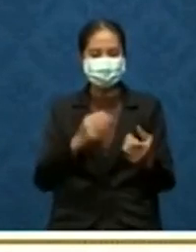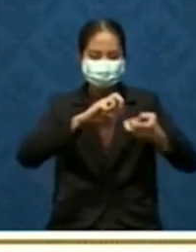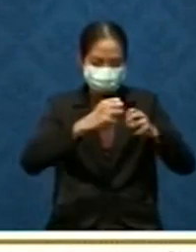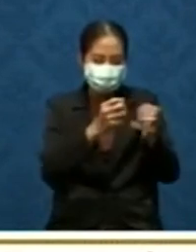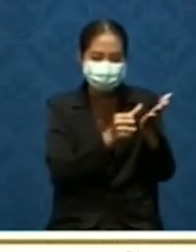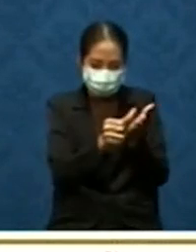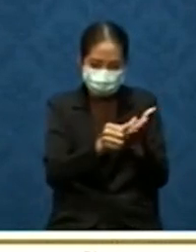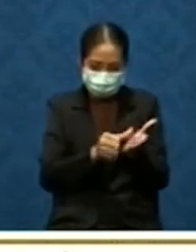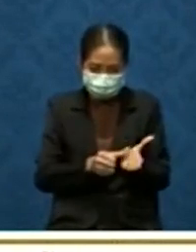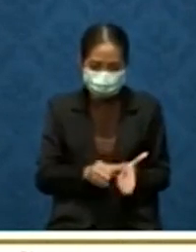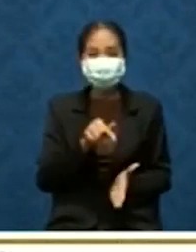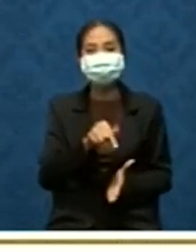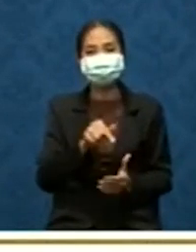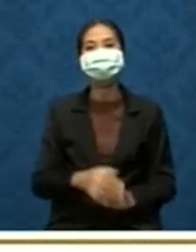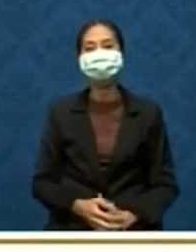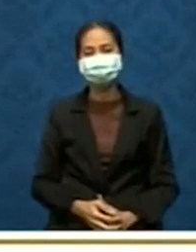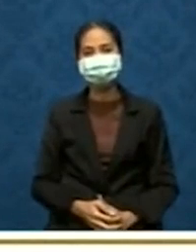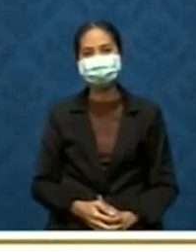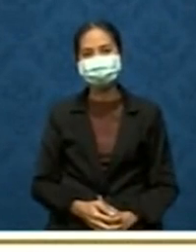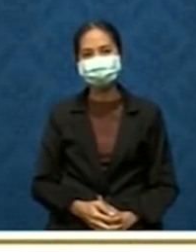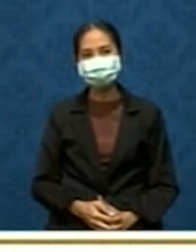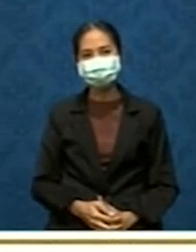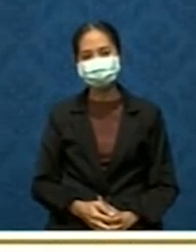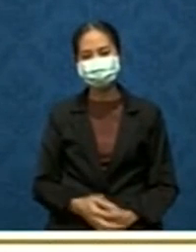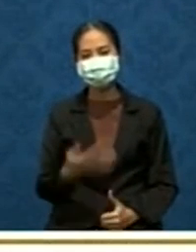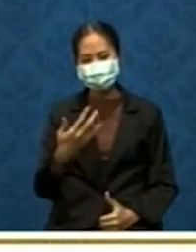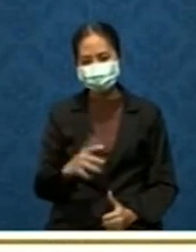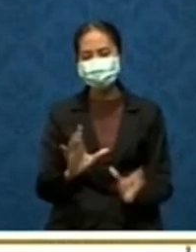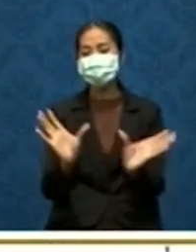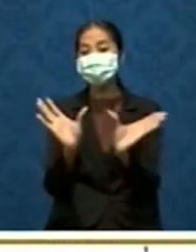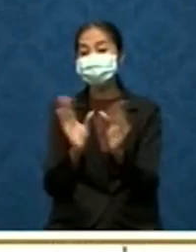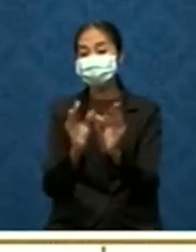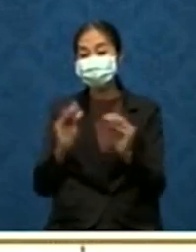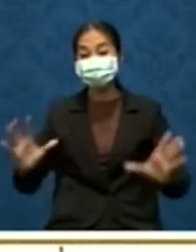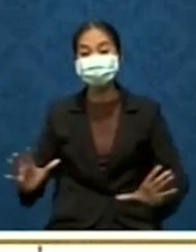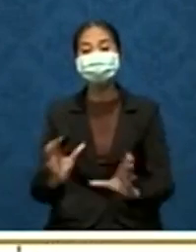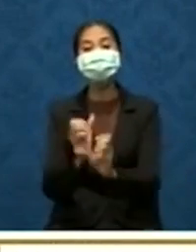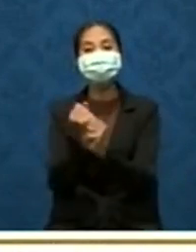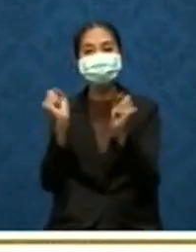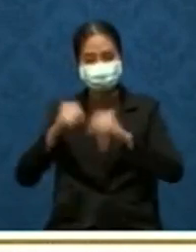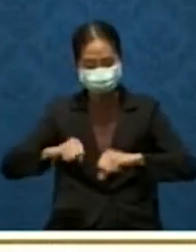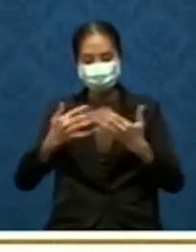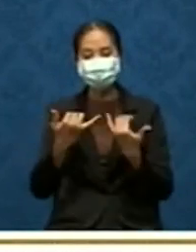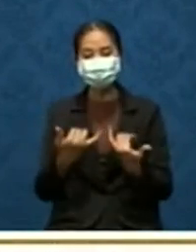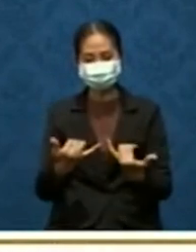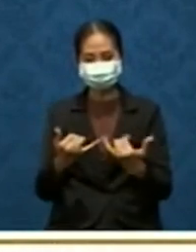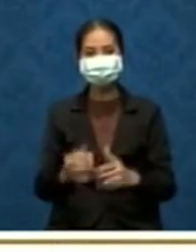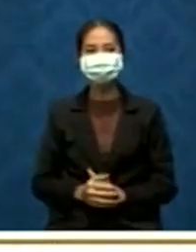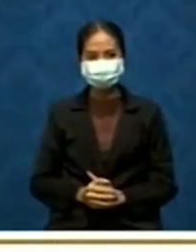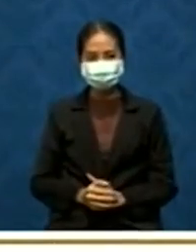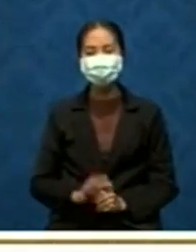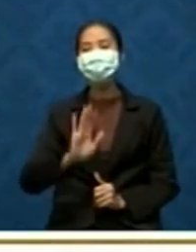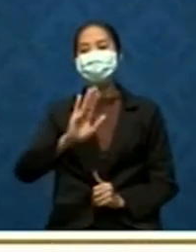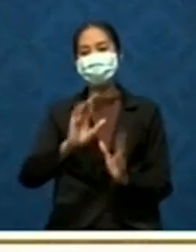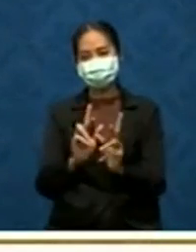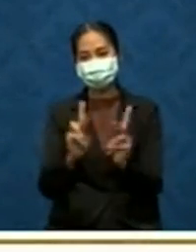ไขในส่วนของการประชุมที่มีข้อสรุปร่วมกันในเบื้องต้นในวันนี้นะครับสำหรับกรรมการสิทธิมนุ